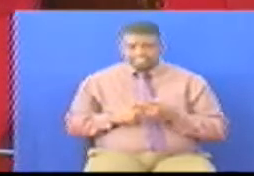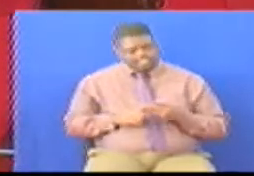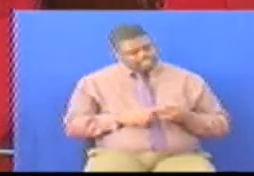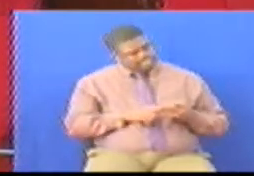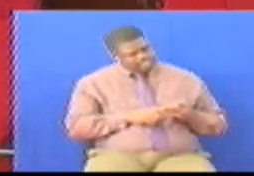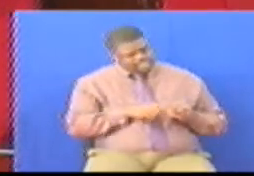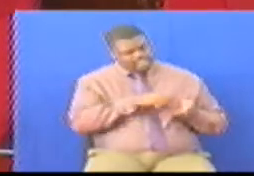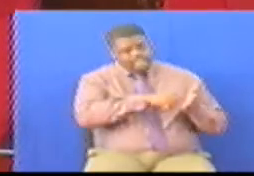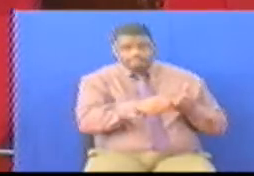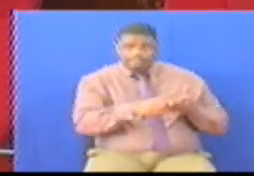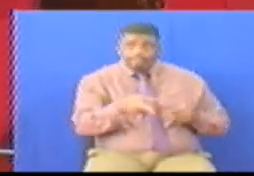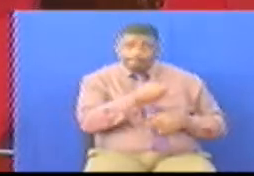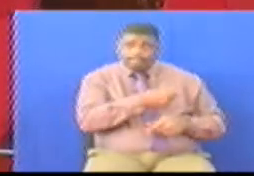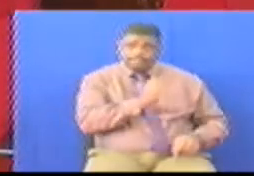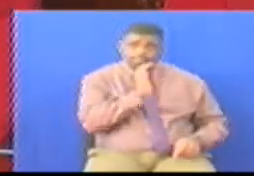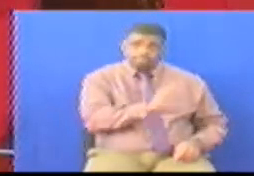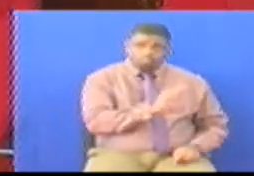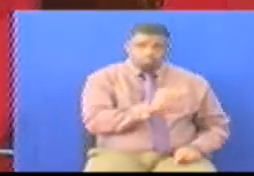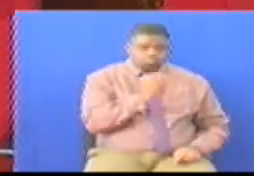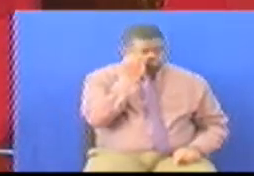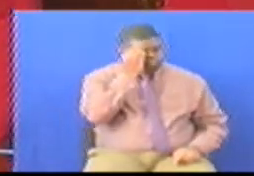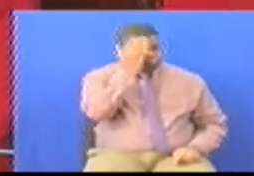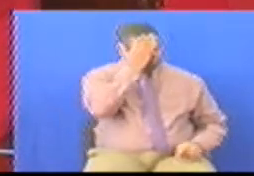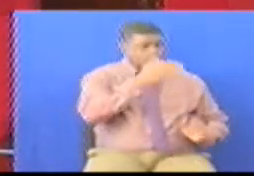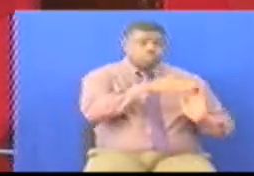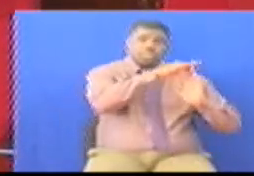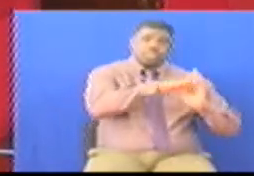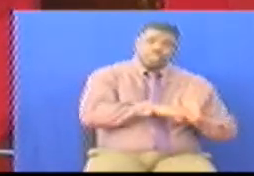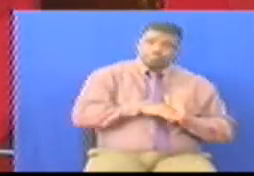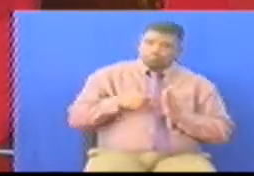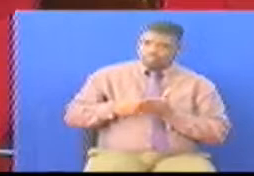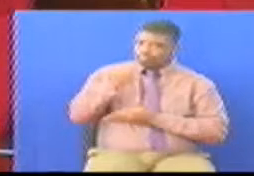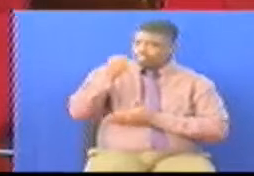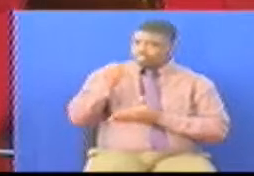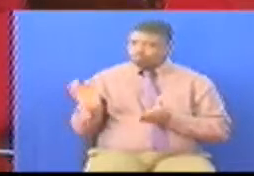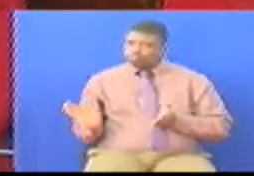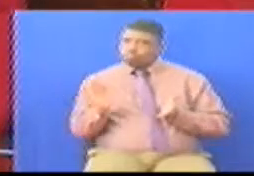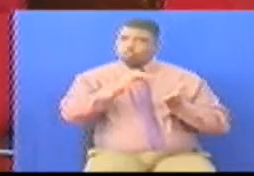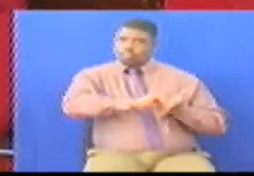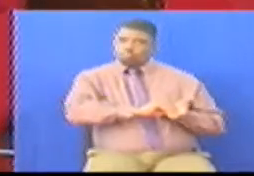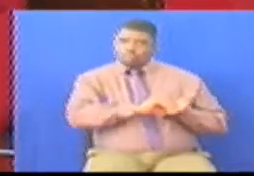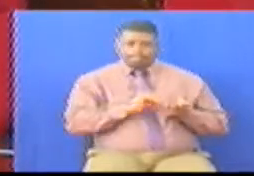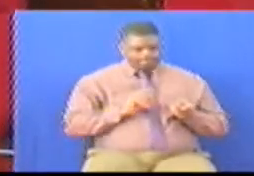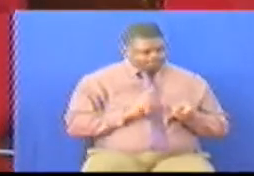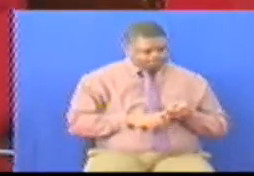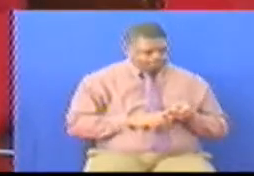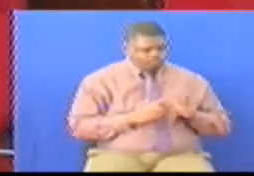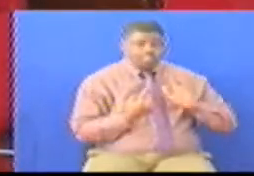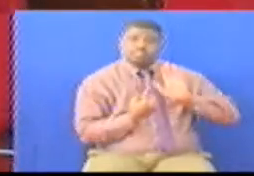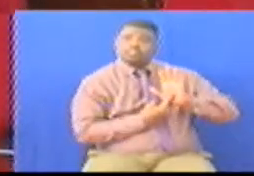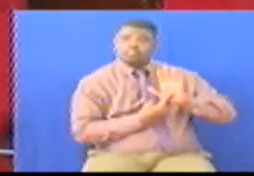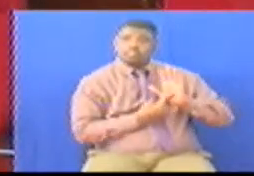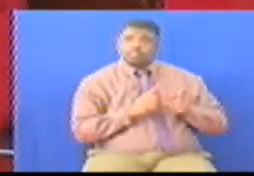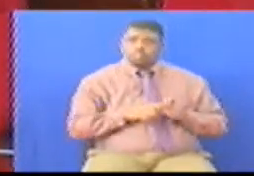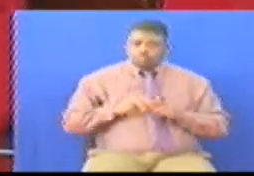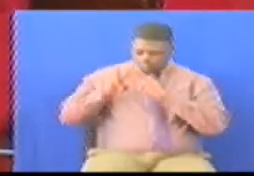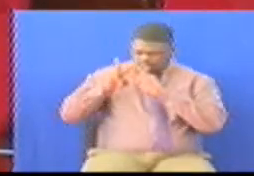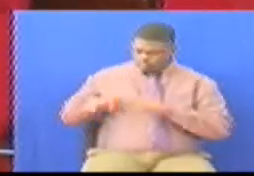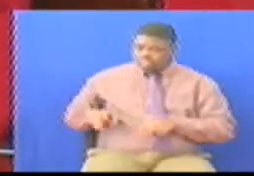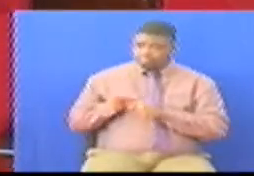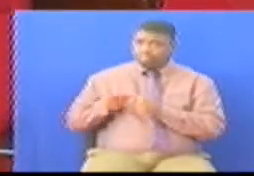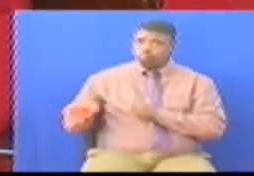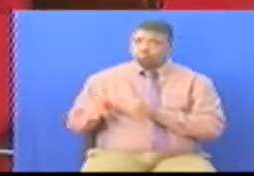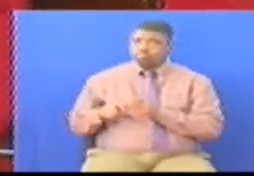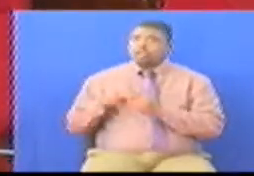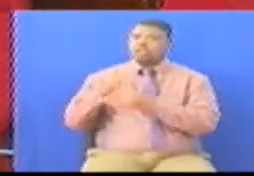zilipa madeni yao kwa kuzingatia utaratibu kibajeti utakaokuwa umewekwa na hazina. Namba 6, ukaguzi maalumu